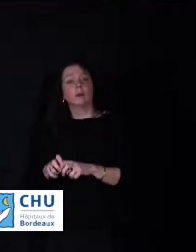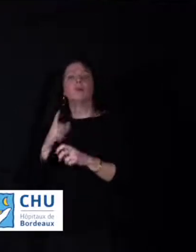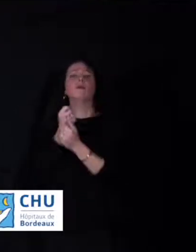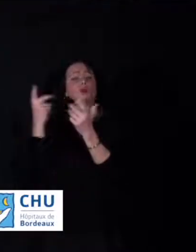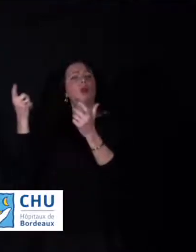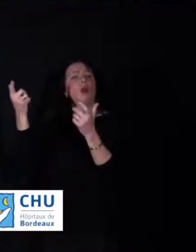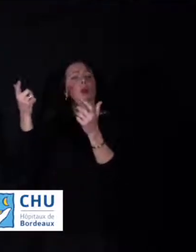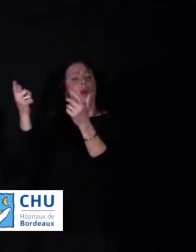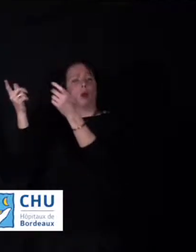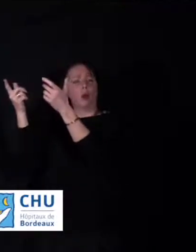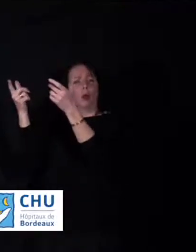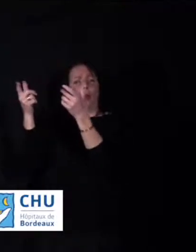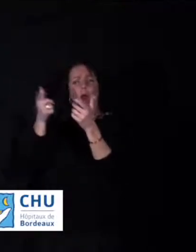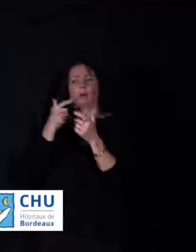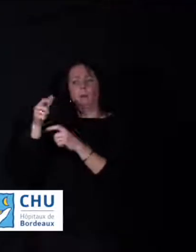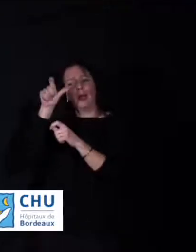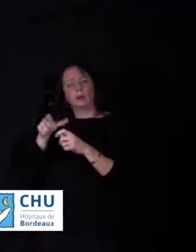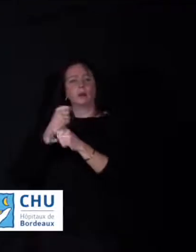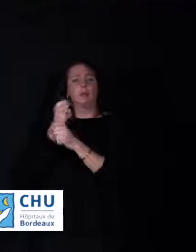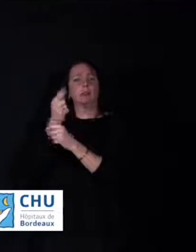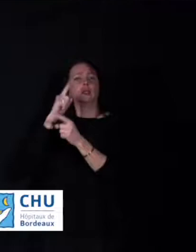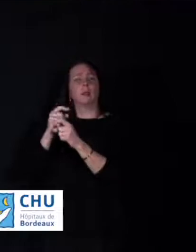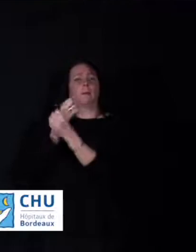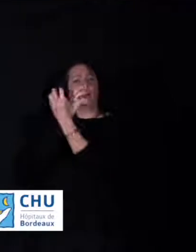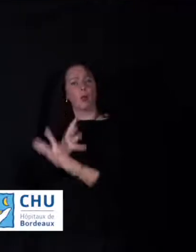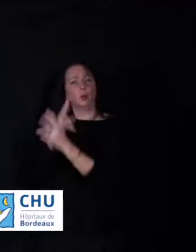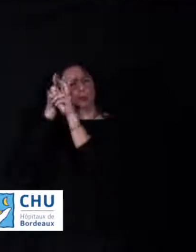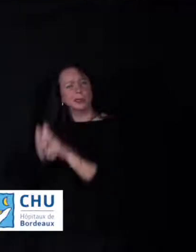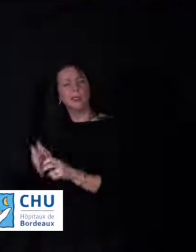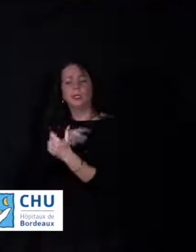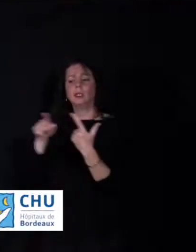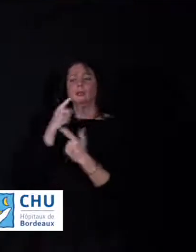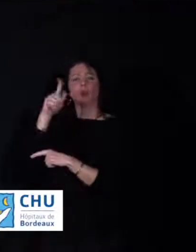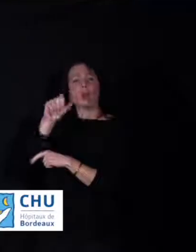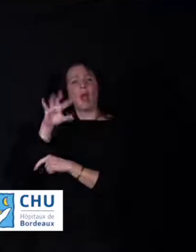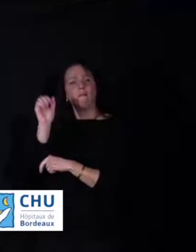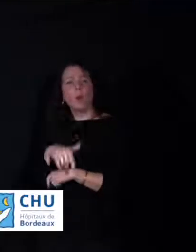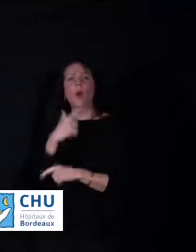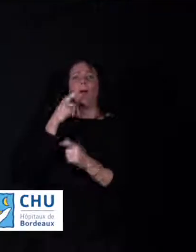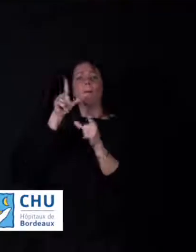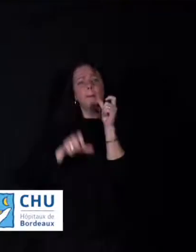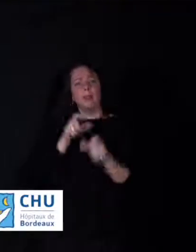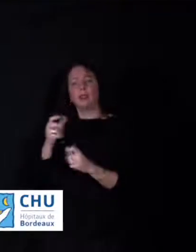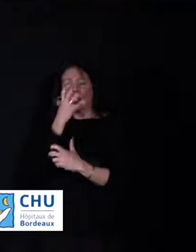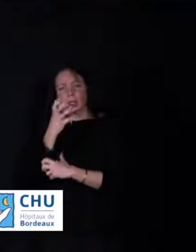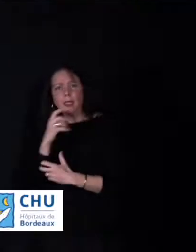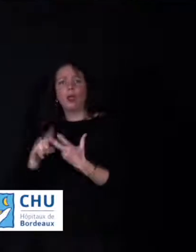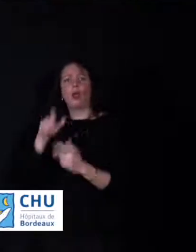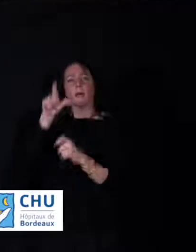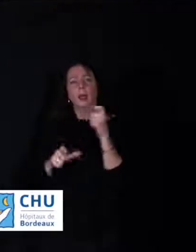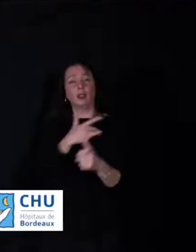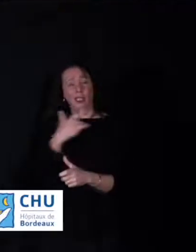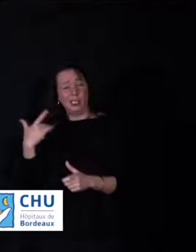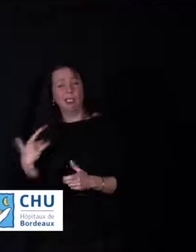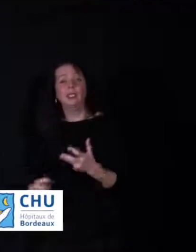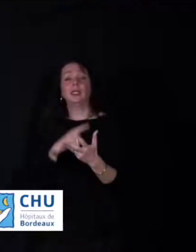collaboratif entre des virologues, je remercie le professeur Lafont, des hygiénistes, des réanimateurs, des infectiologues,